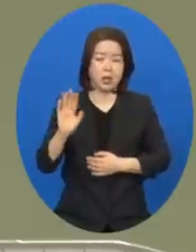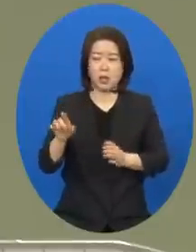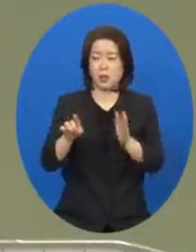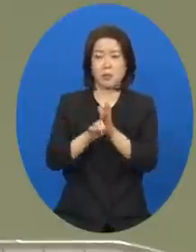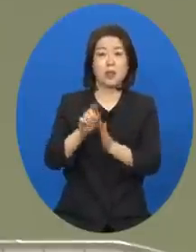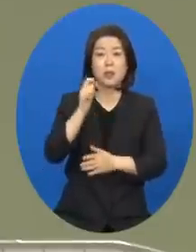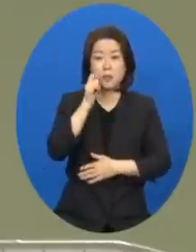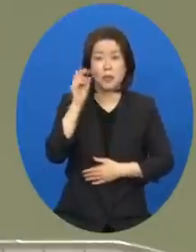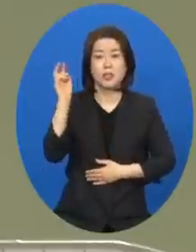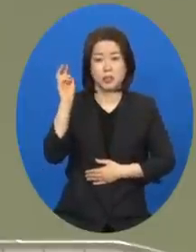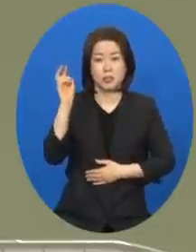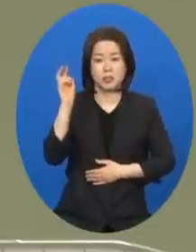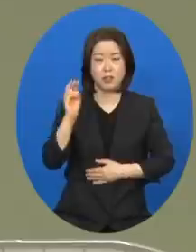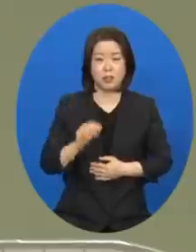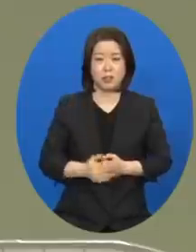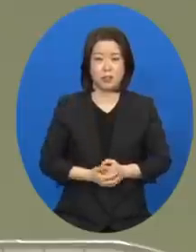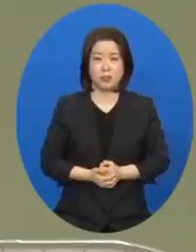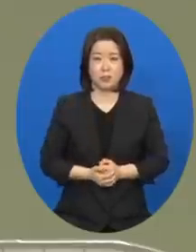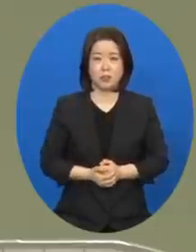거예요.